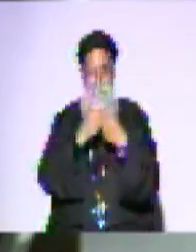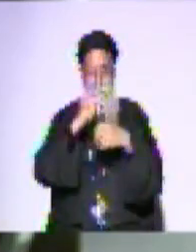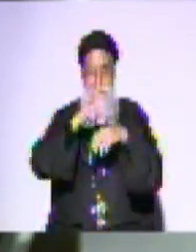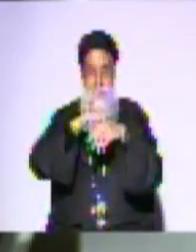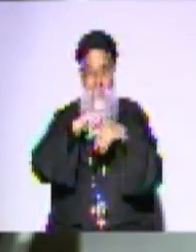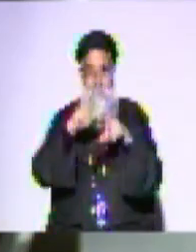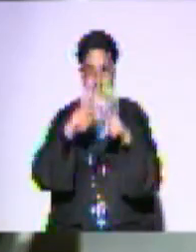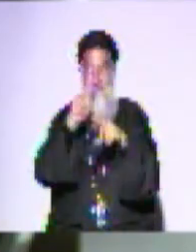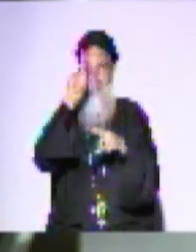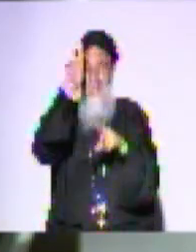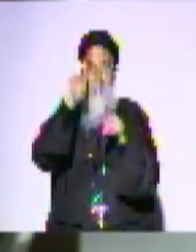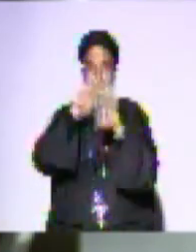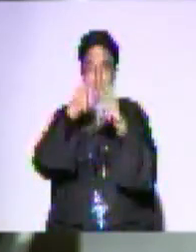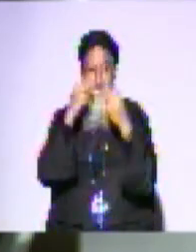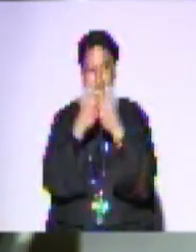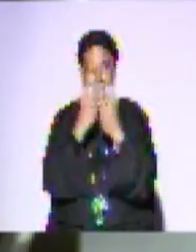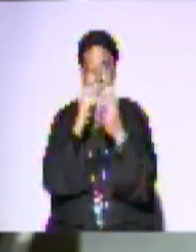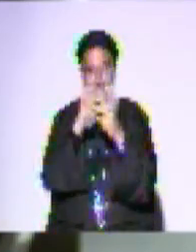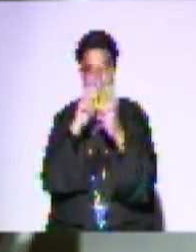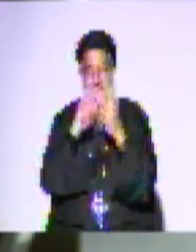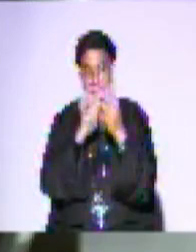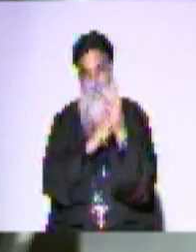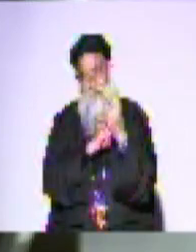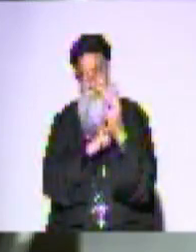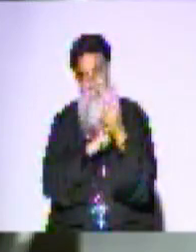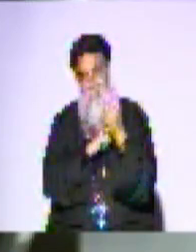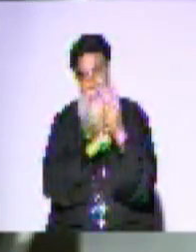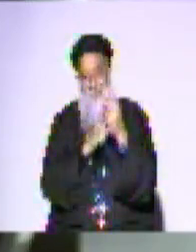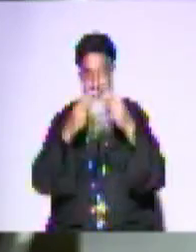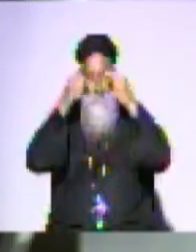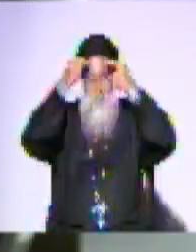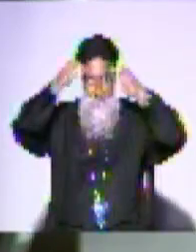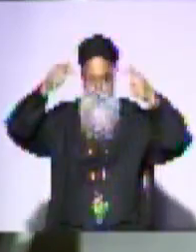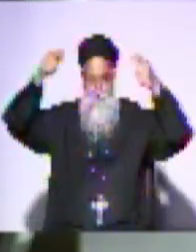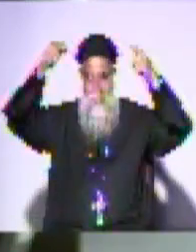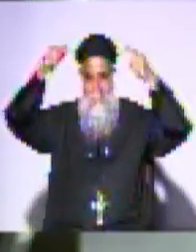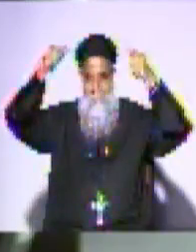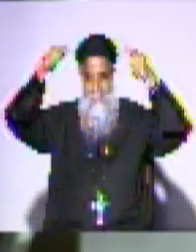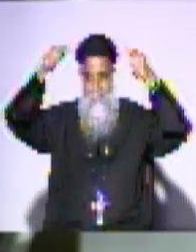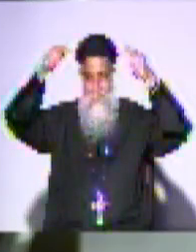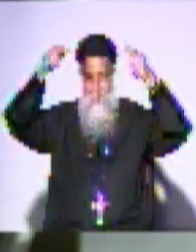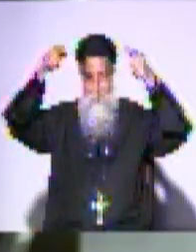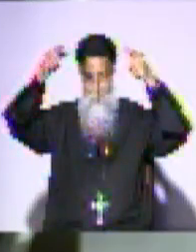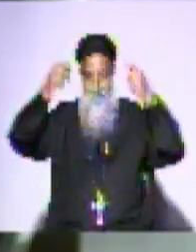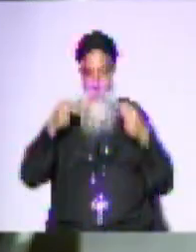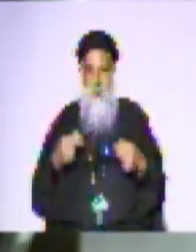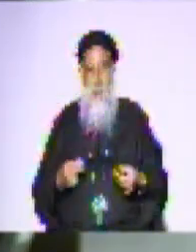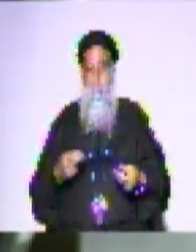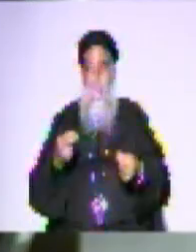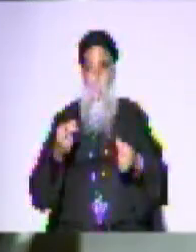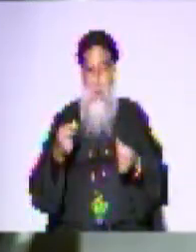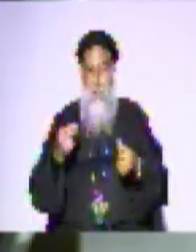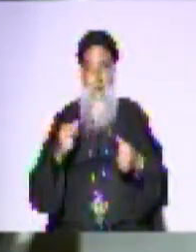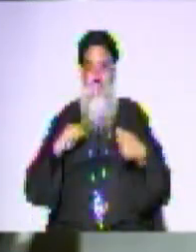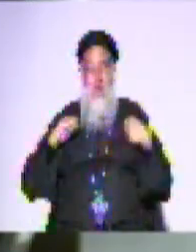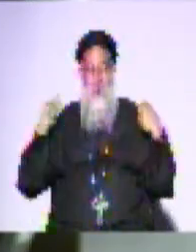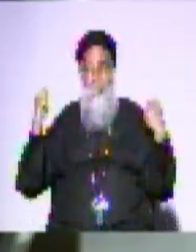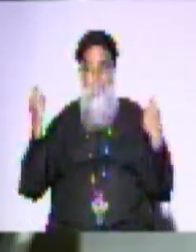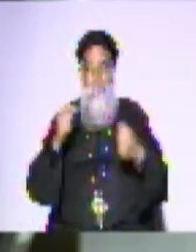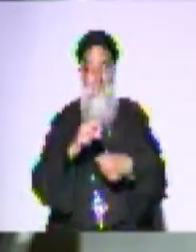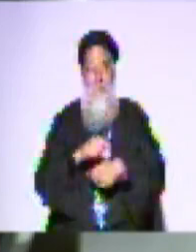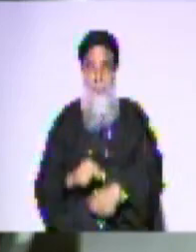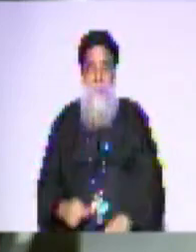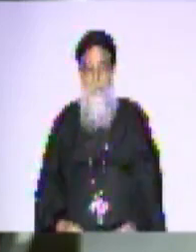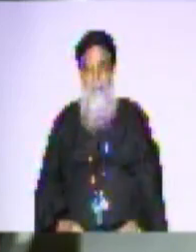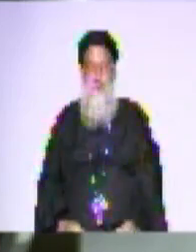بناسوت. فعشان كده المجد بقى مخفى في الناسوت. فبيقول